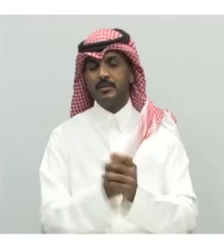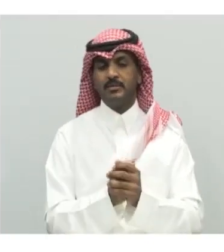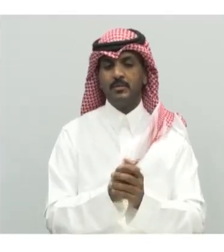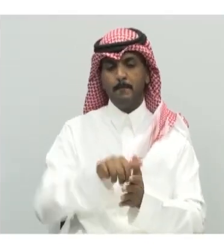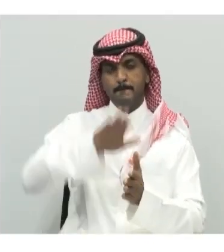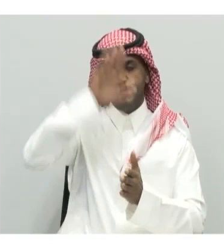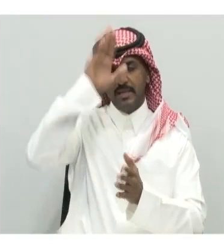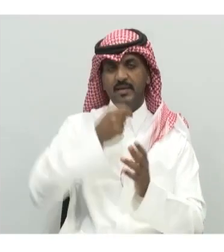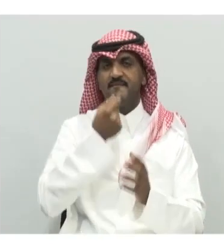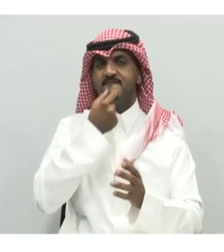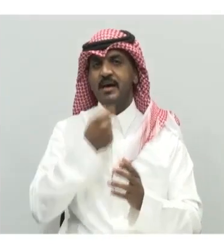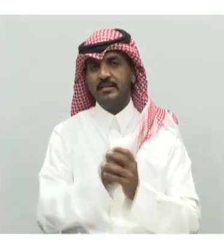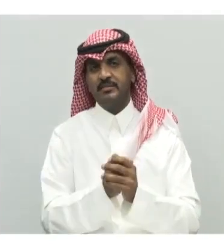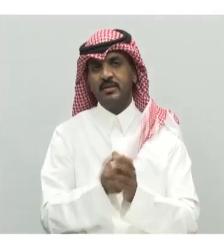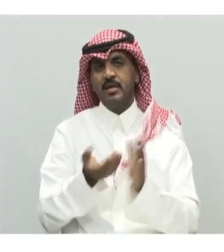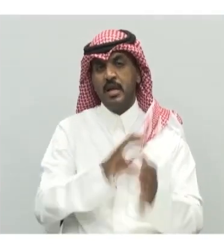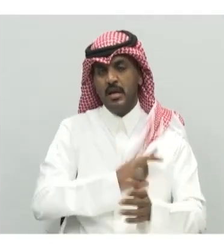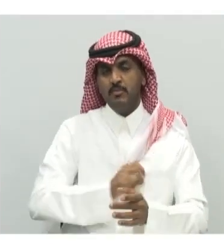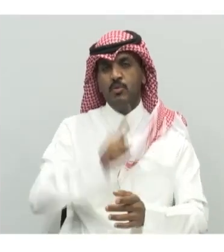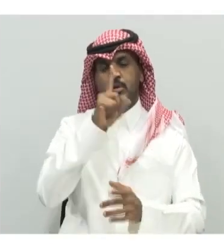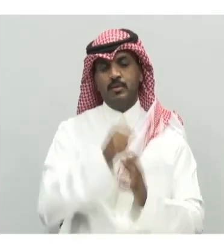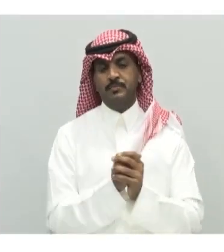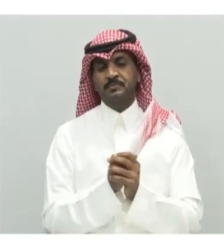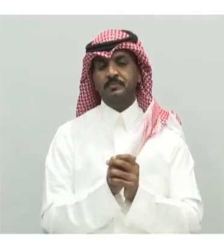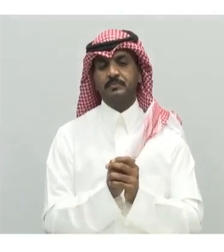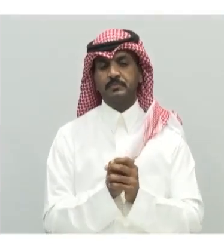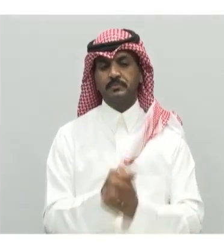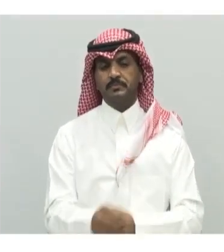رحمه الله مكتبه الملك فهد الوطنيه للكتاب